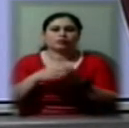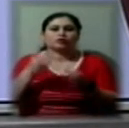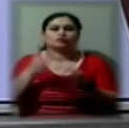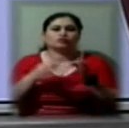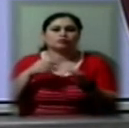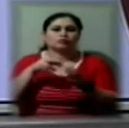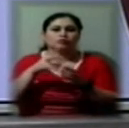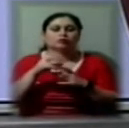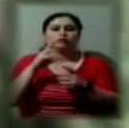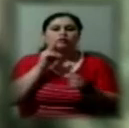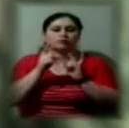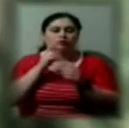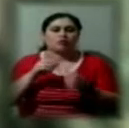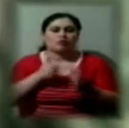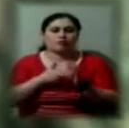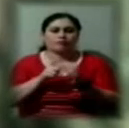нарадчої кімнати.